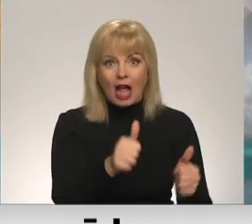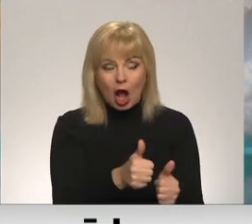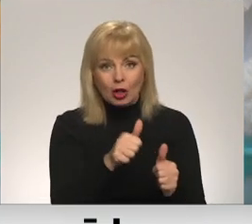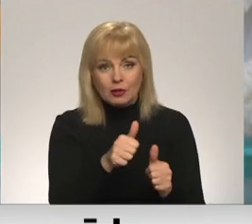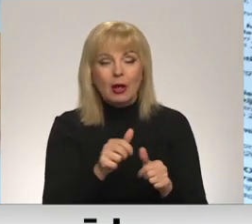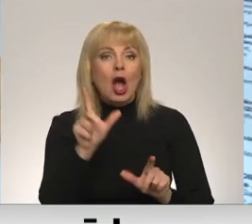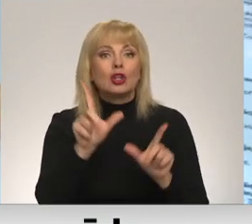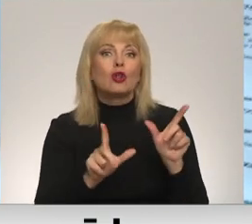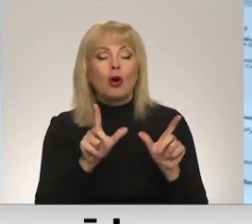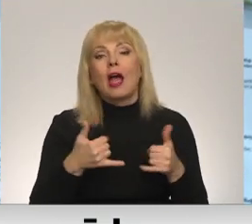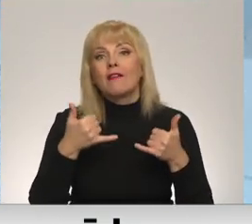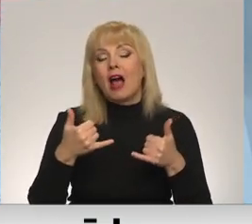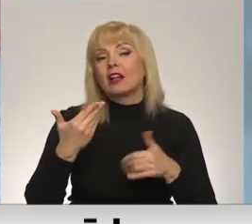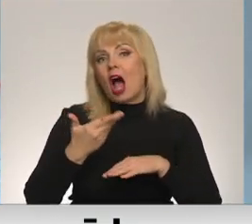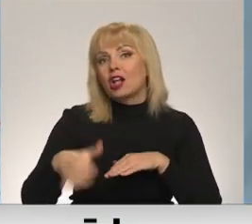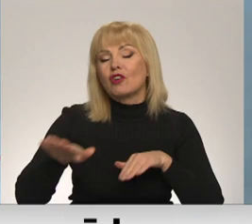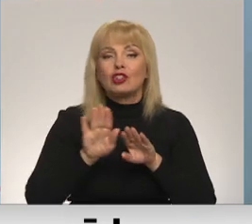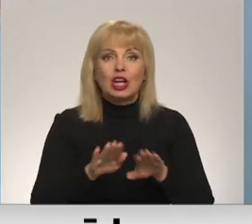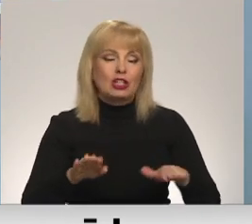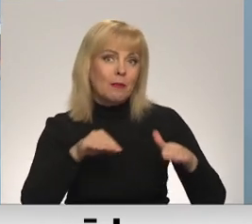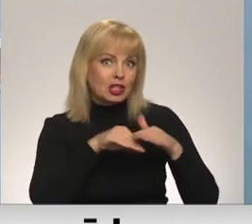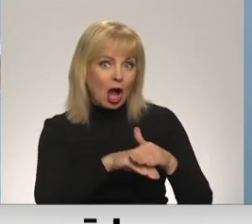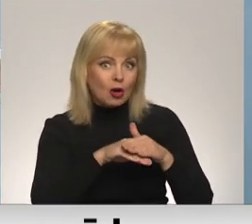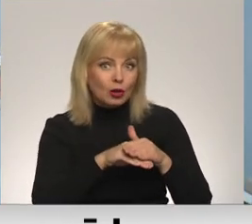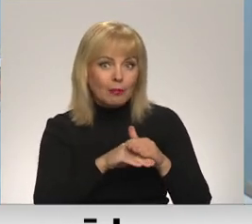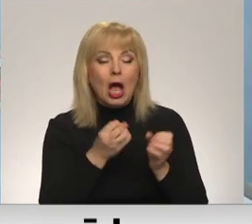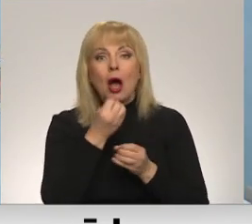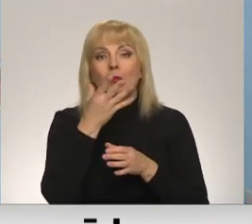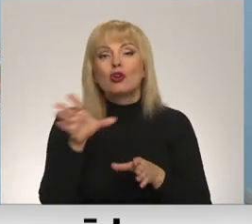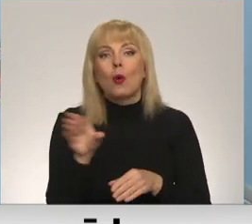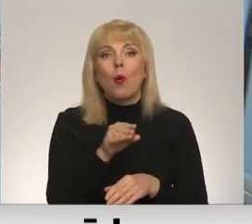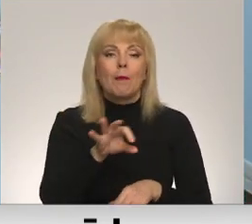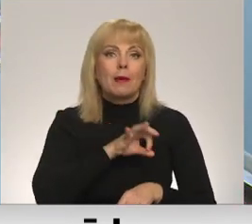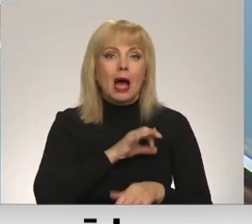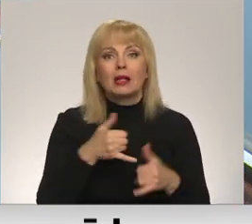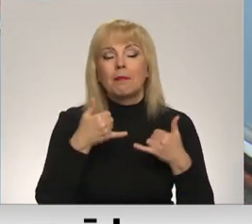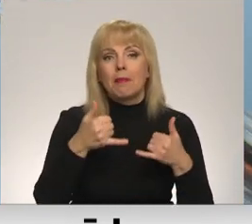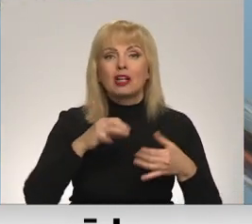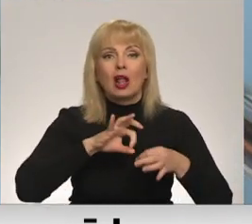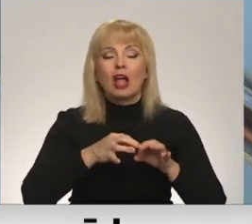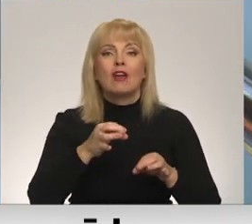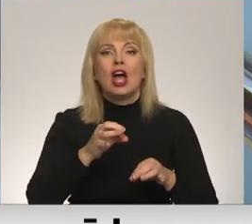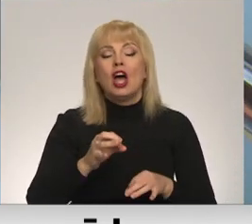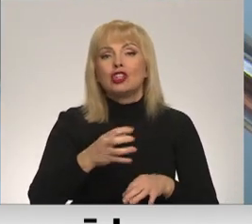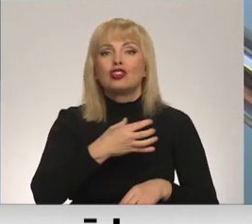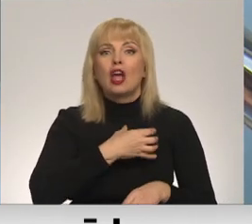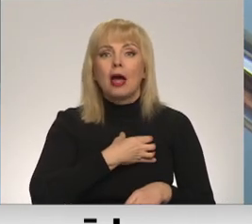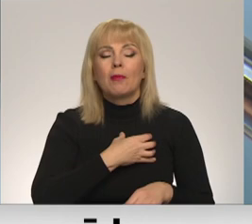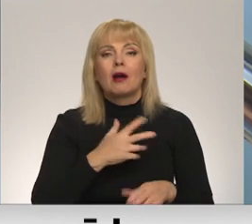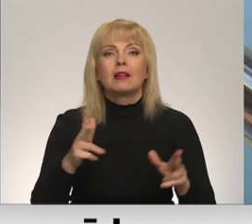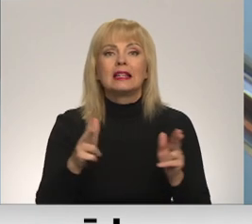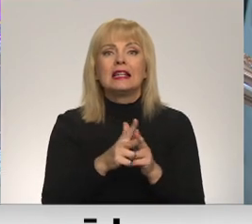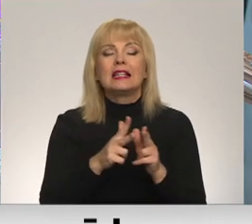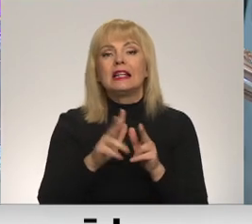Tokijas spēlēm veltīta atsevišķa izstāde, saglabāti pat pušķi, kuras kopā ar medaļām pasniedza Latvijas olimpiskajiem čempioniem 3-3